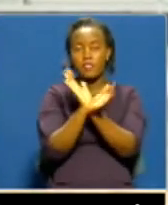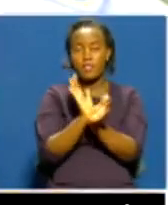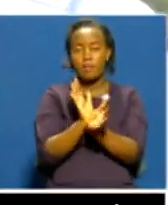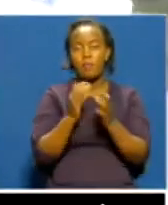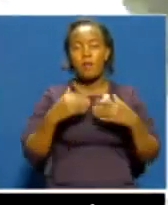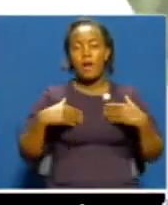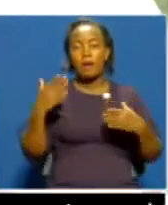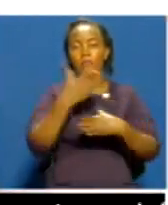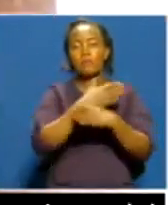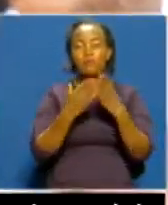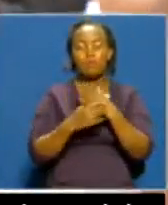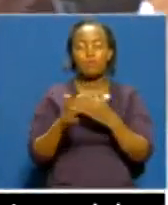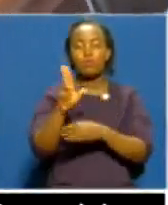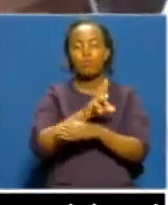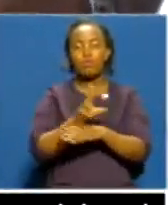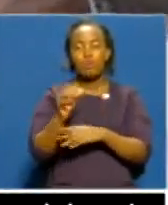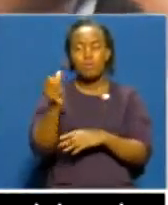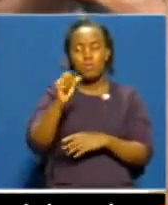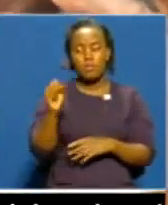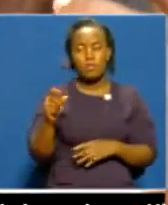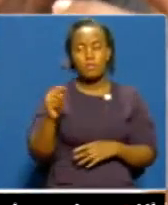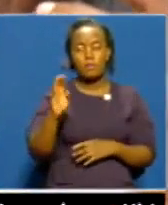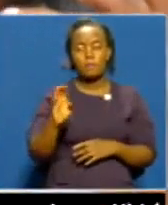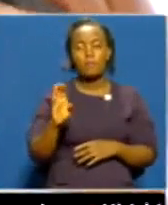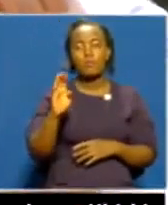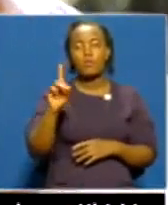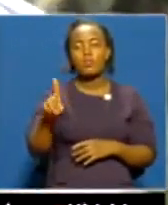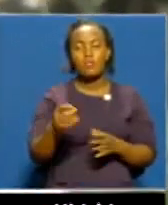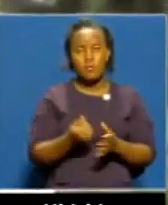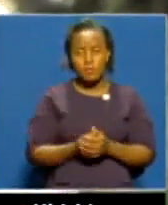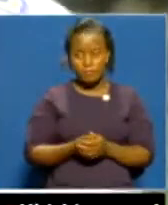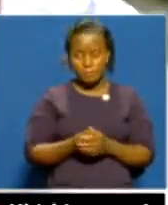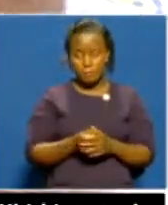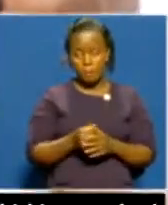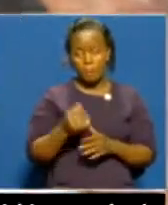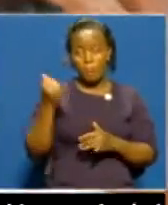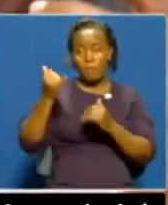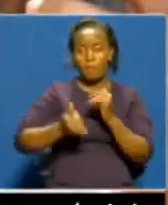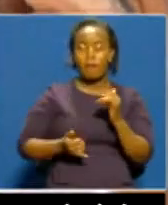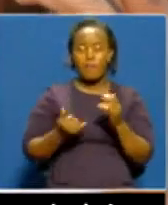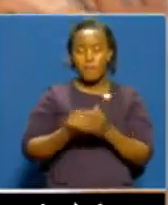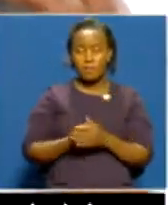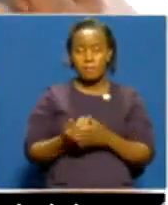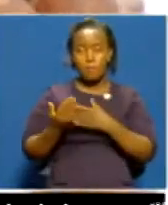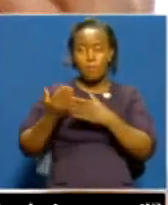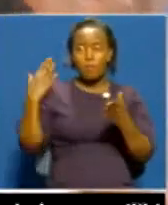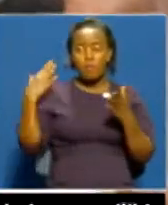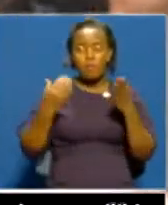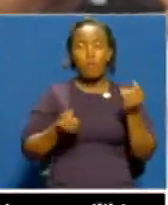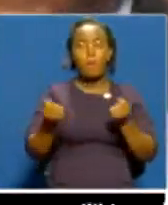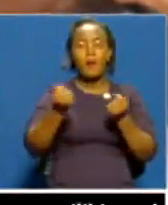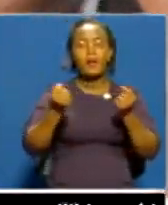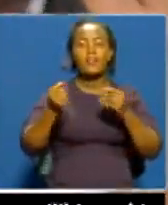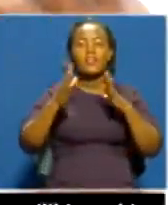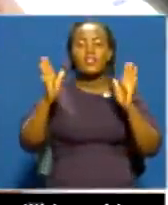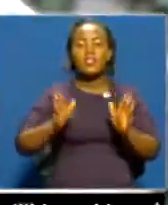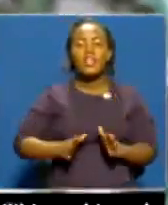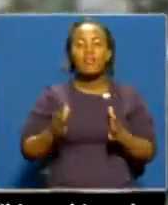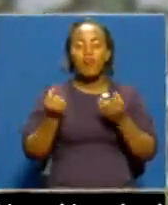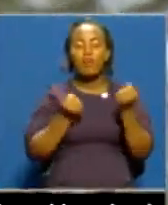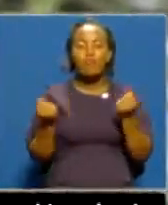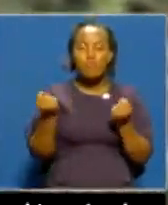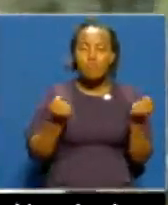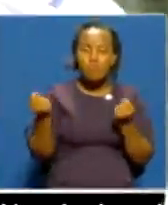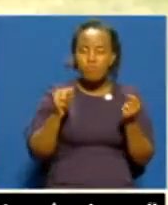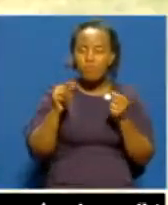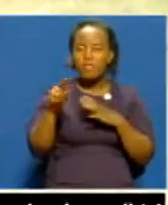using steel. Hatimaye, aliyekuwa dereva wa mbio za safari rally Patrick Njiru amesema kuwa kuandaliwa kwa mbio hizo ni ishara tosha